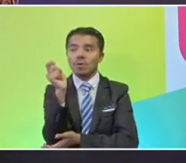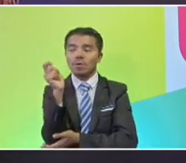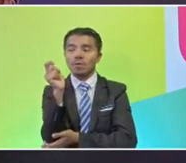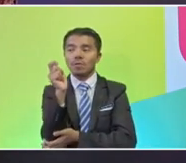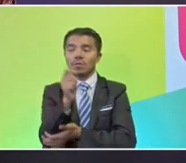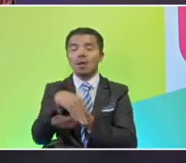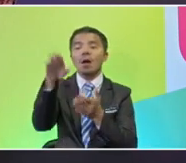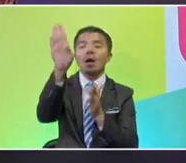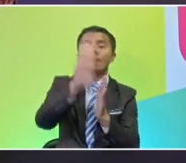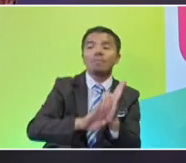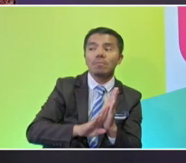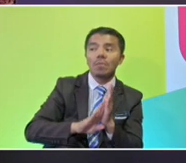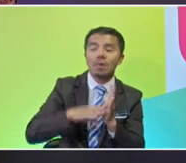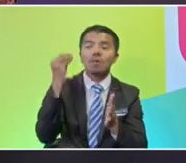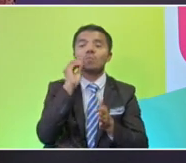berbunga